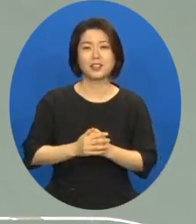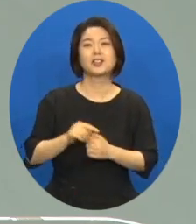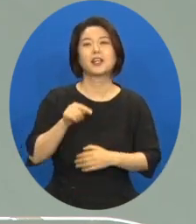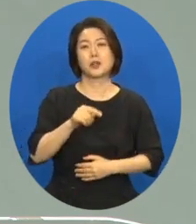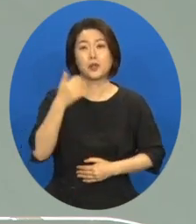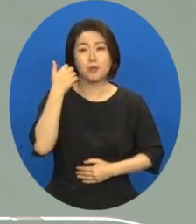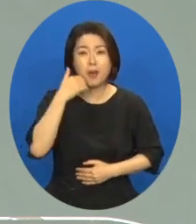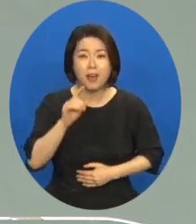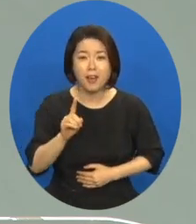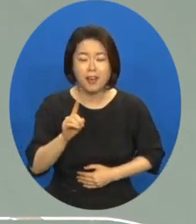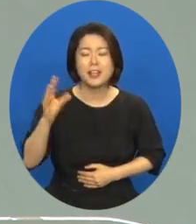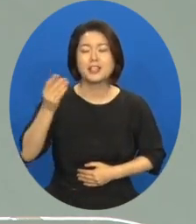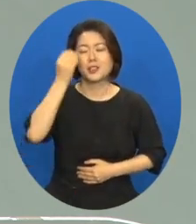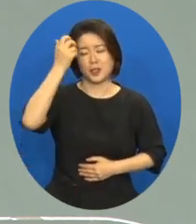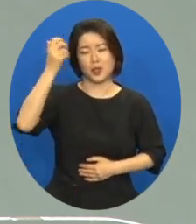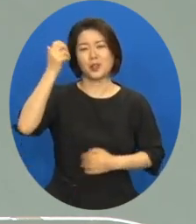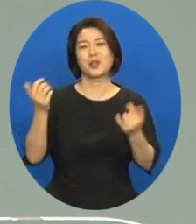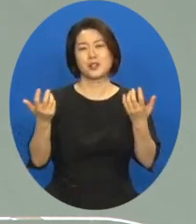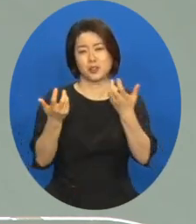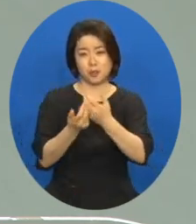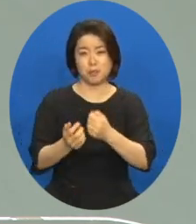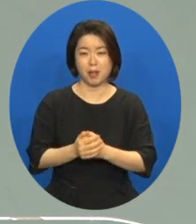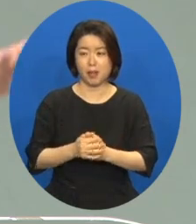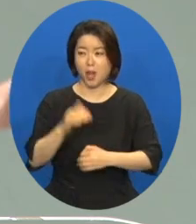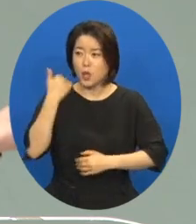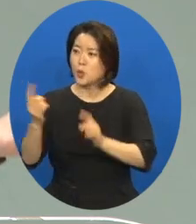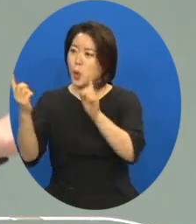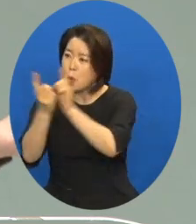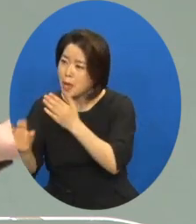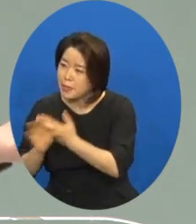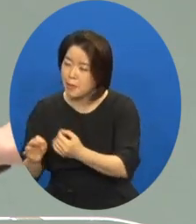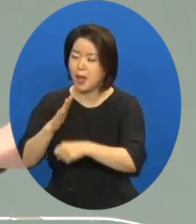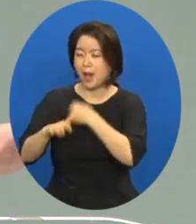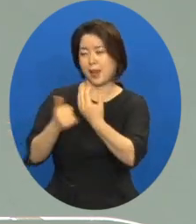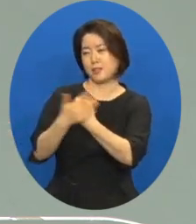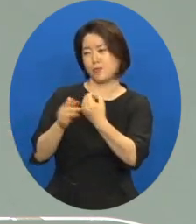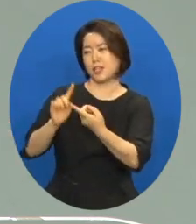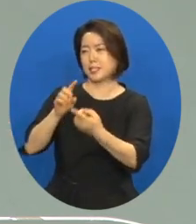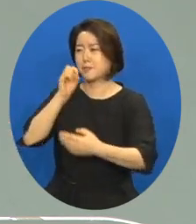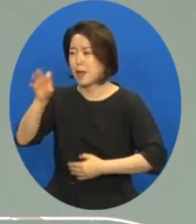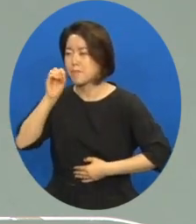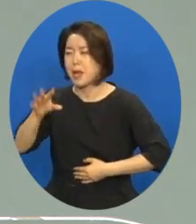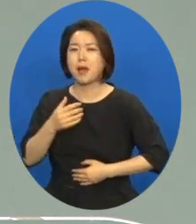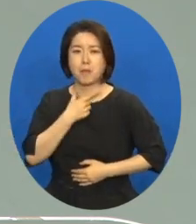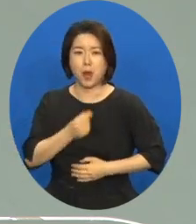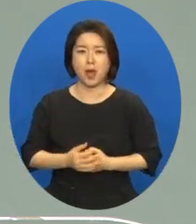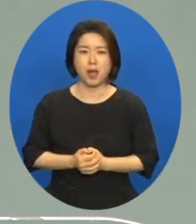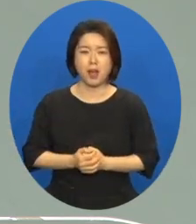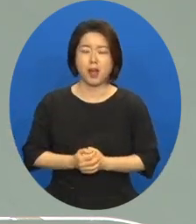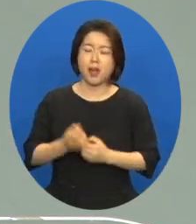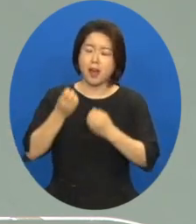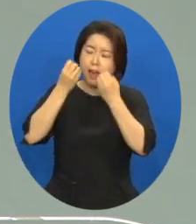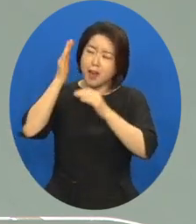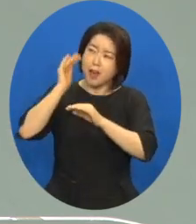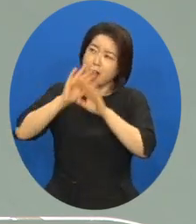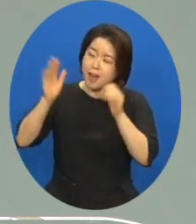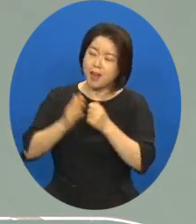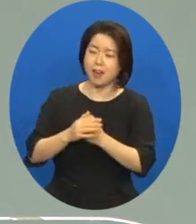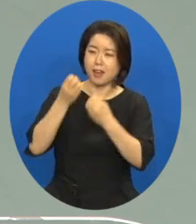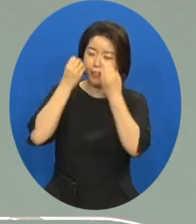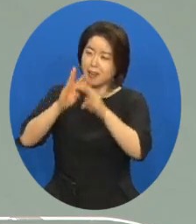충만한 사람입니다. 하여튼 누구랑 만나면 하나님의 은혜에 대해서 이야기하고 새하늘과 새 땅의 소망에 대해서